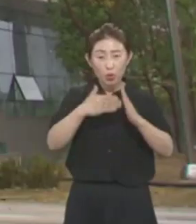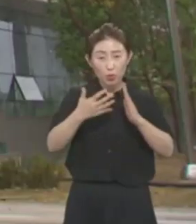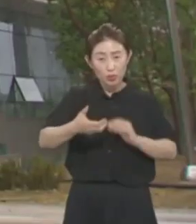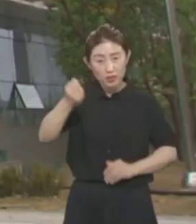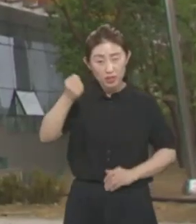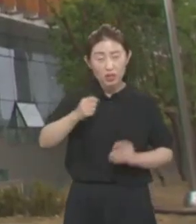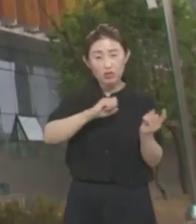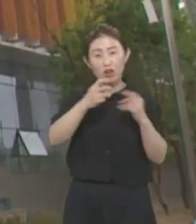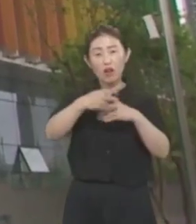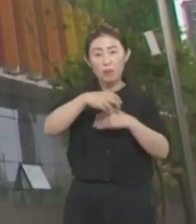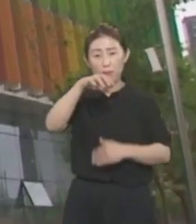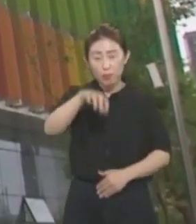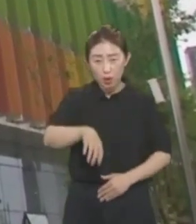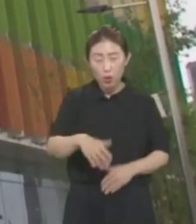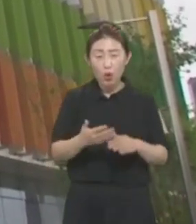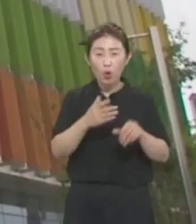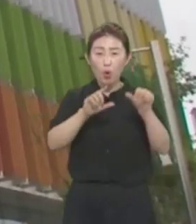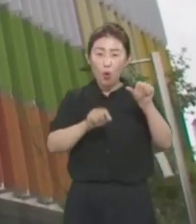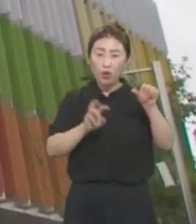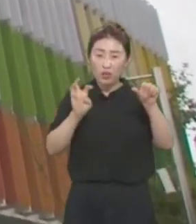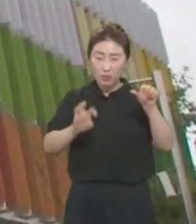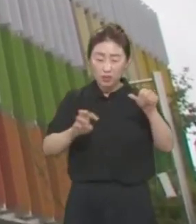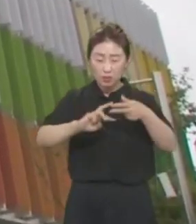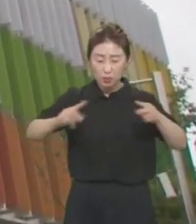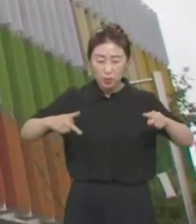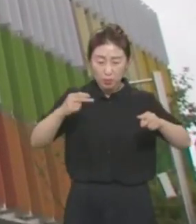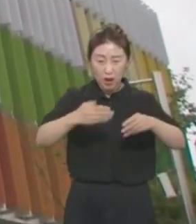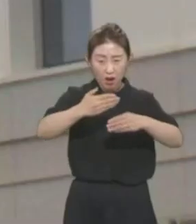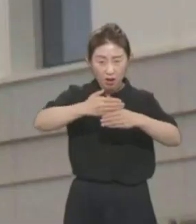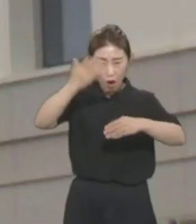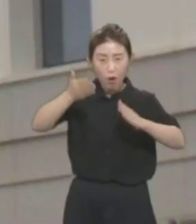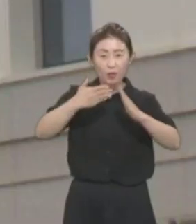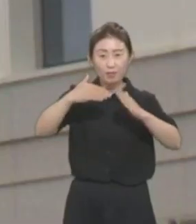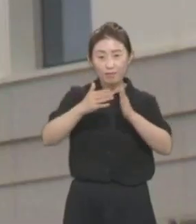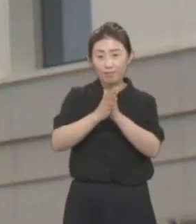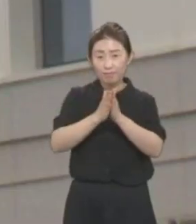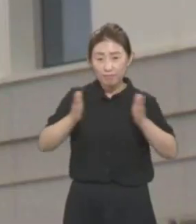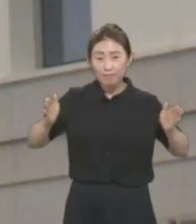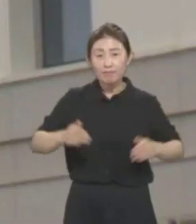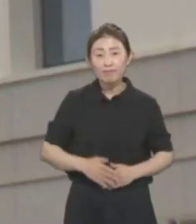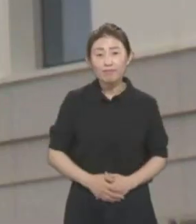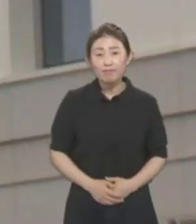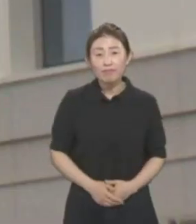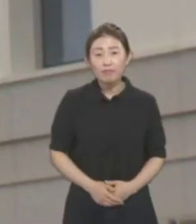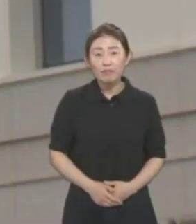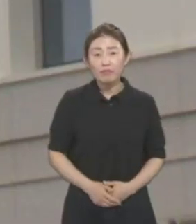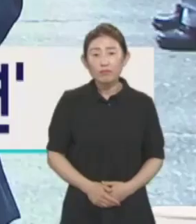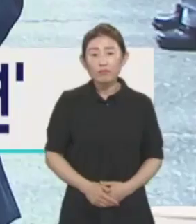어린이 재활병원으로 오는 30일 정식 개원식을 열 예정입니다.